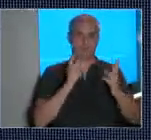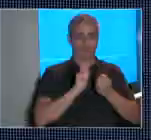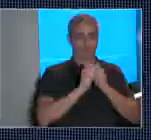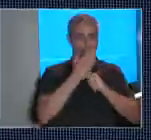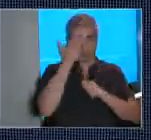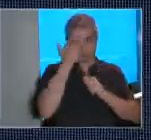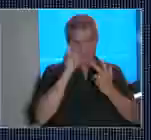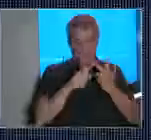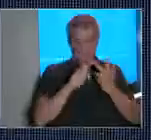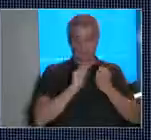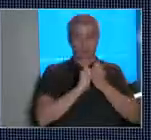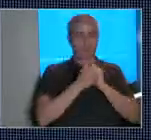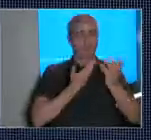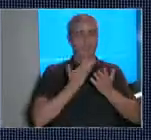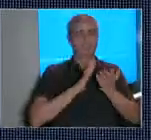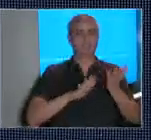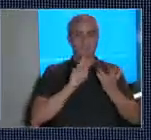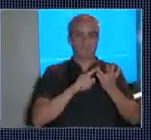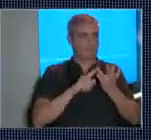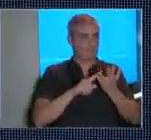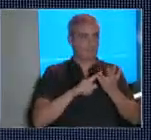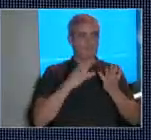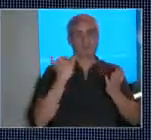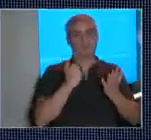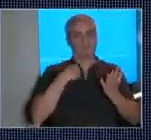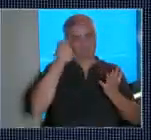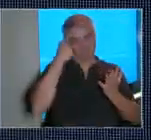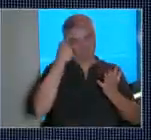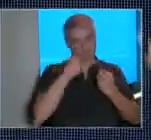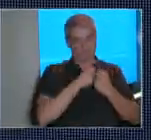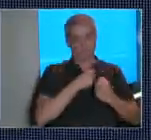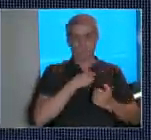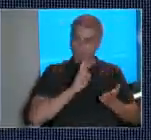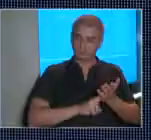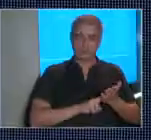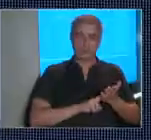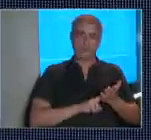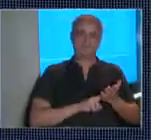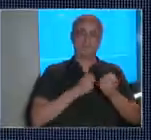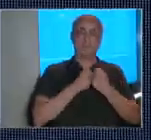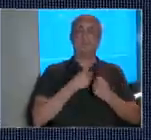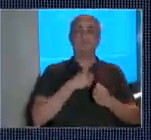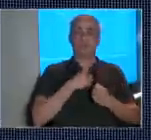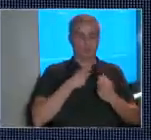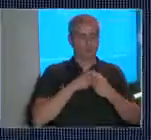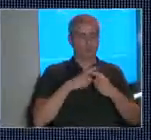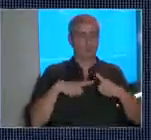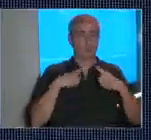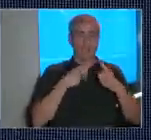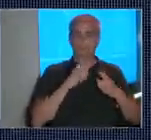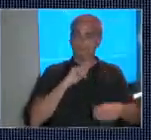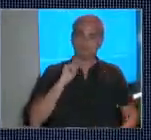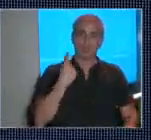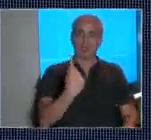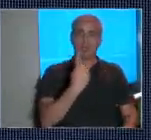שינוי המודעות, של שינוי היחס לסביבה, ותמיד ידעתי שהמאבק שלנו צודק, והמאבק שלנו נוגע לחיים של